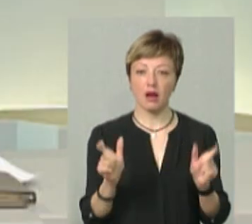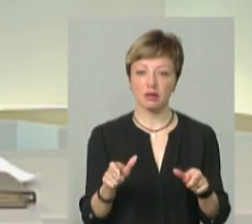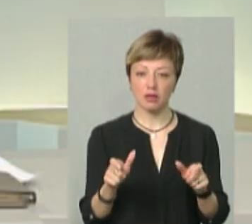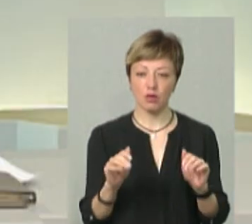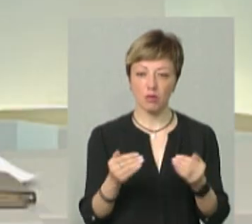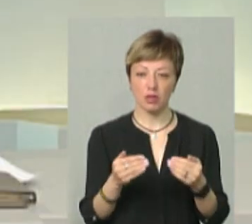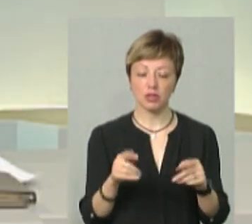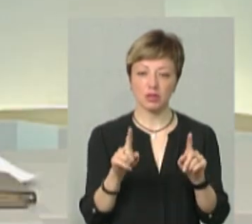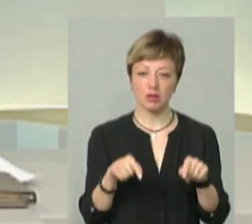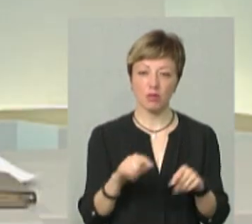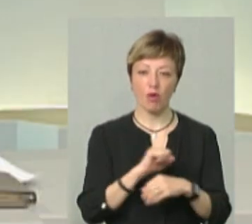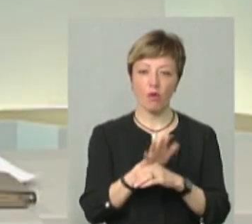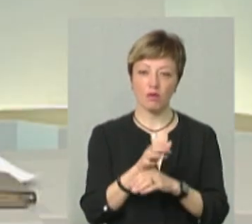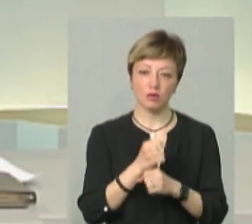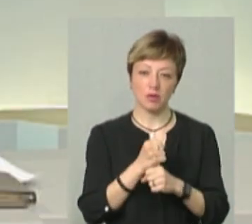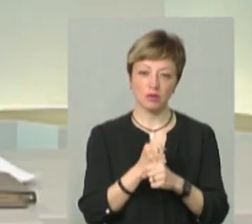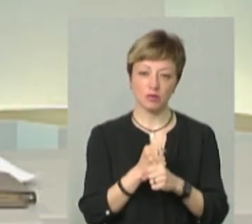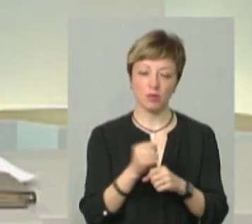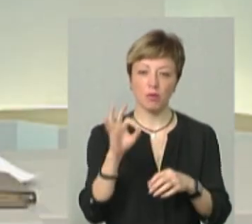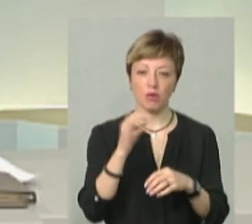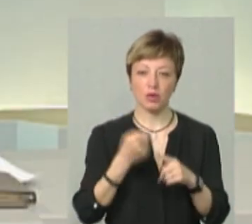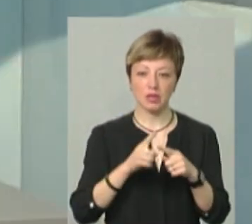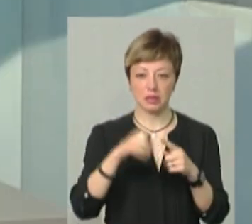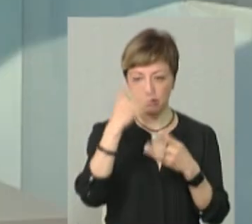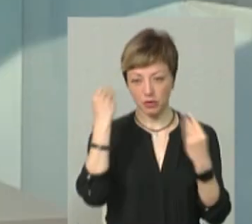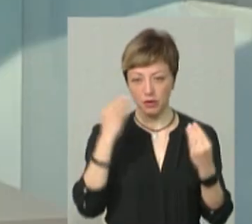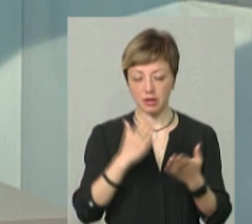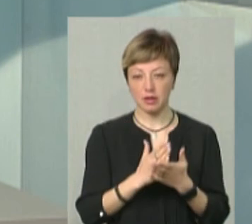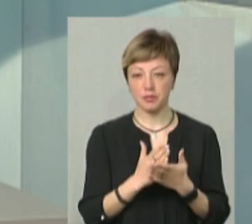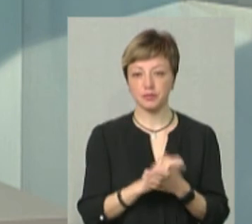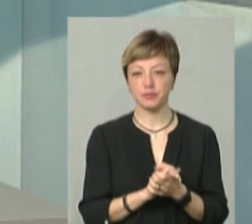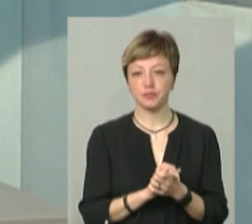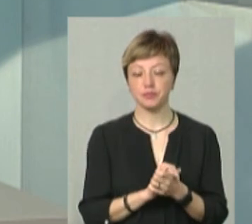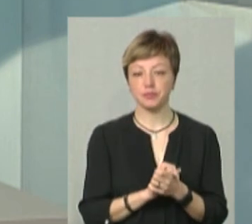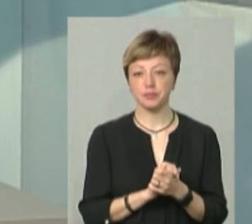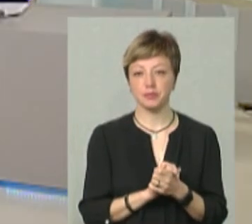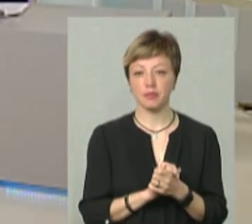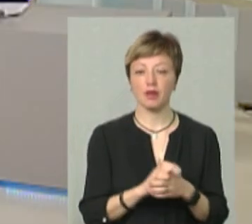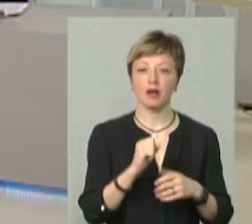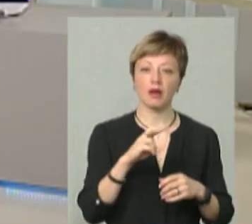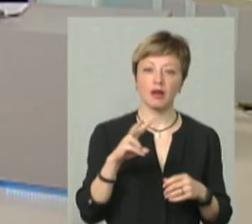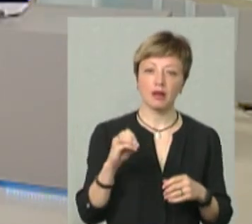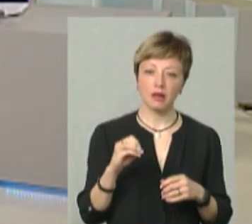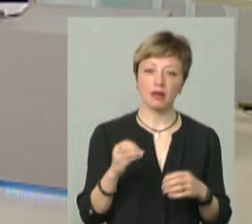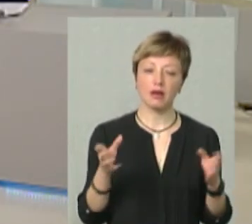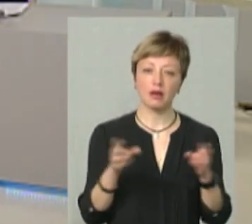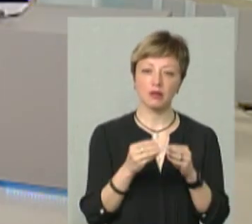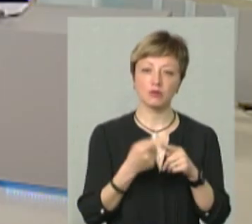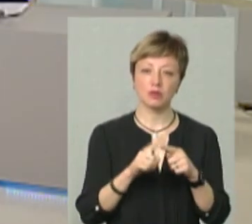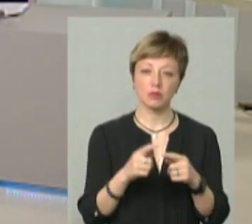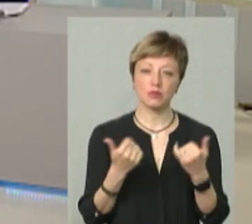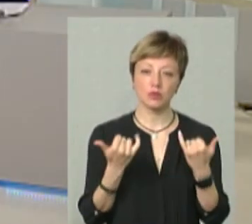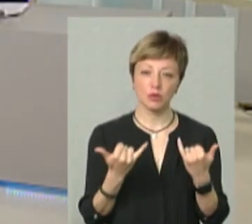обмеження по ковіду працюють. Ми про них якби забули, але вони є. Да? Але вони все ж таки є. Але разом з тим, сьогодні